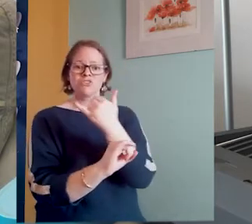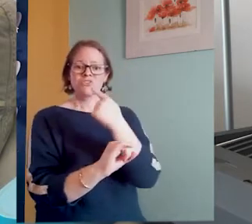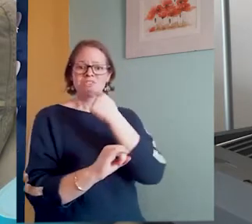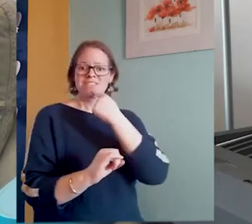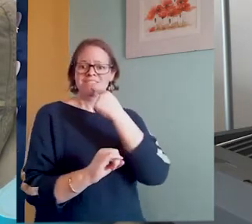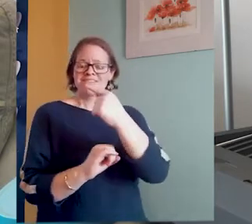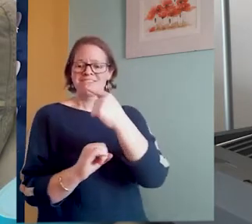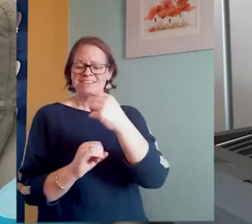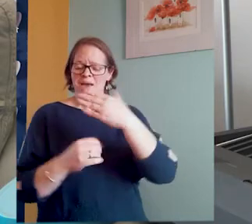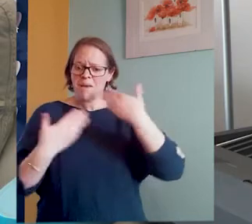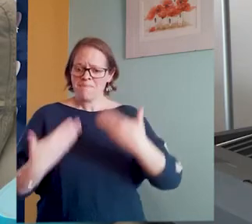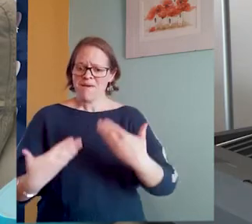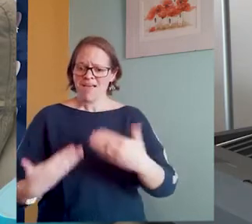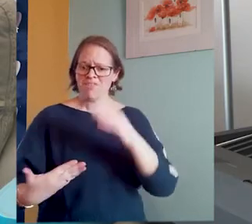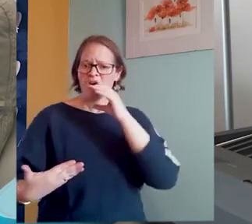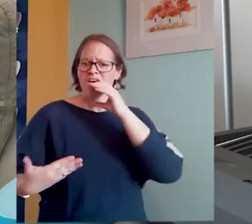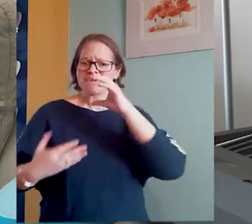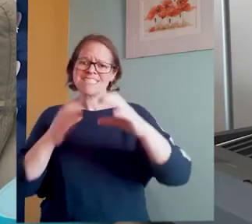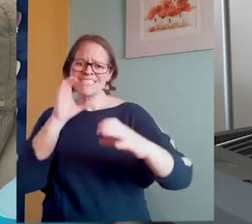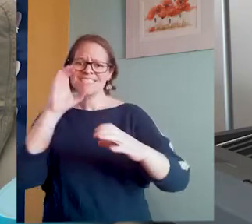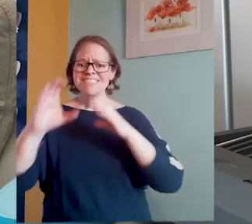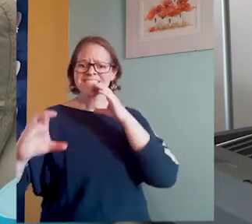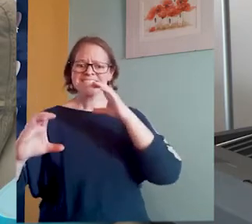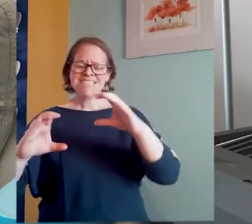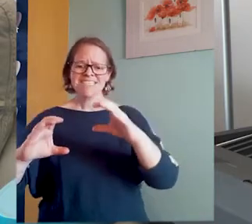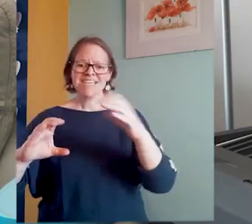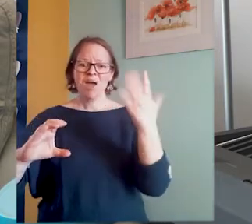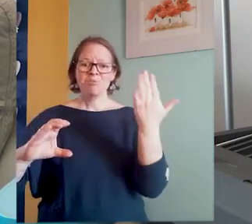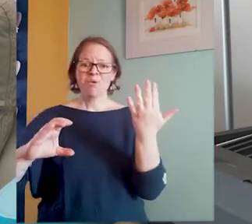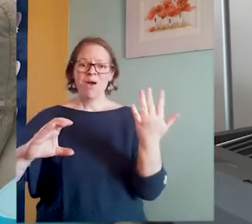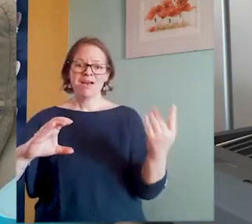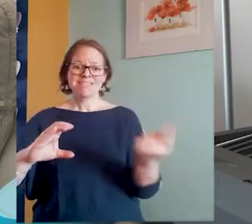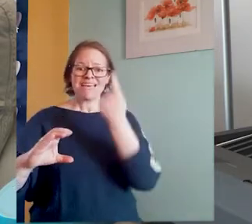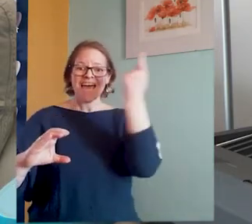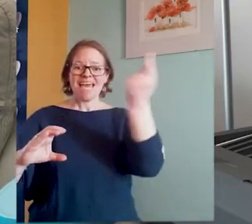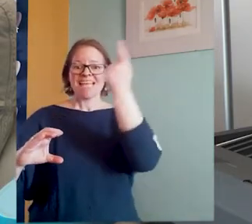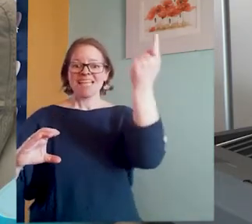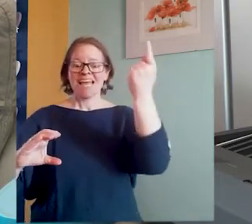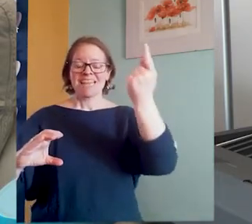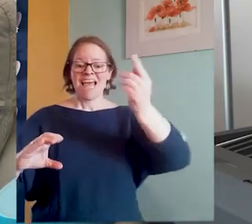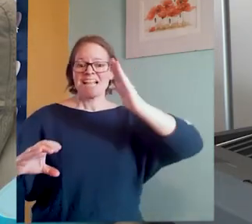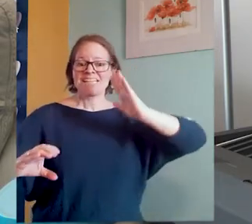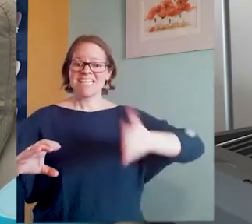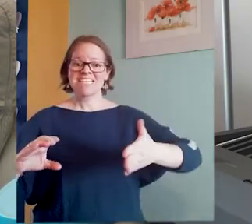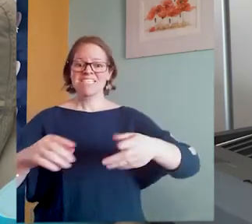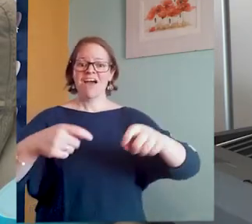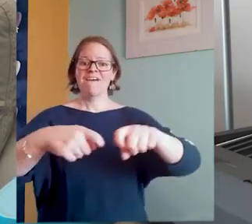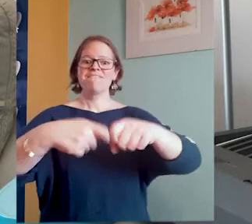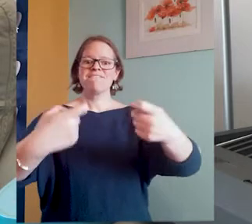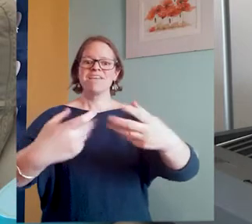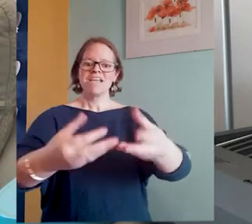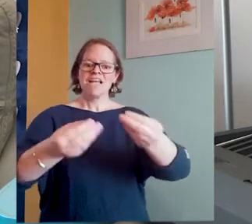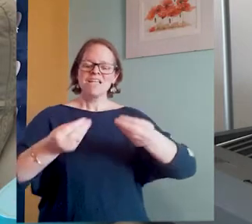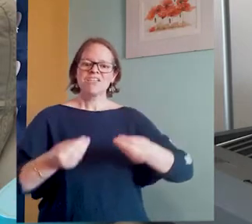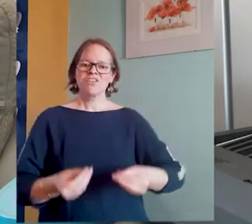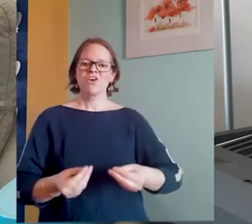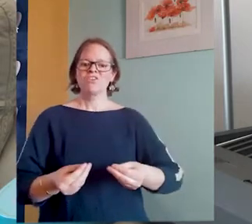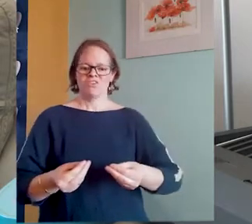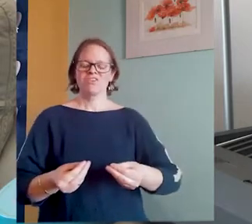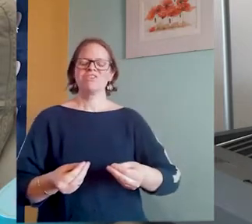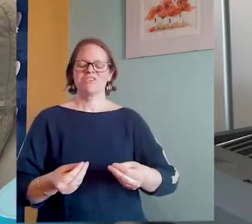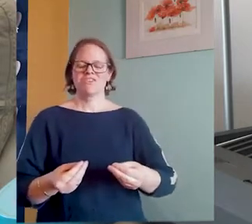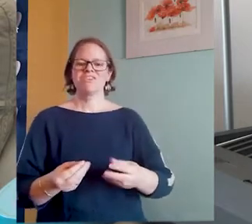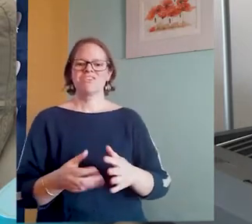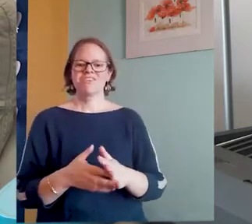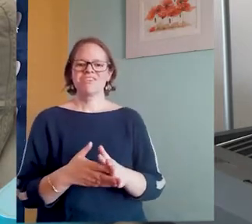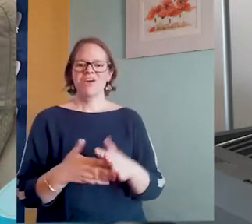Poussez poussez des cris de joie, poussez des cris de reconnaissance, car l'Éternel vous a déjà livré la ville. » Et ce matin, j'aimerais te